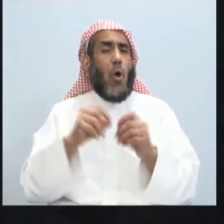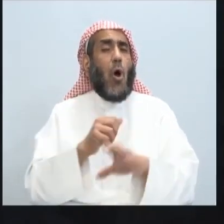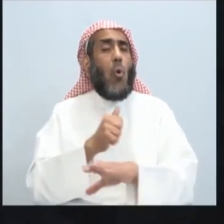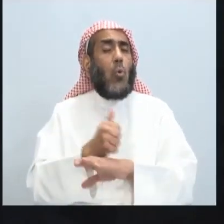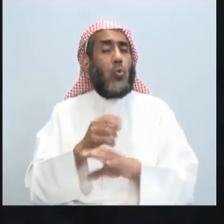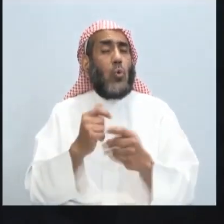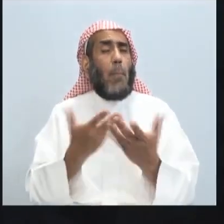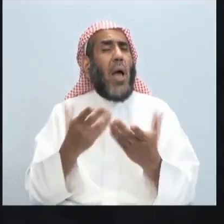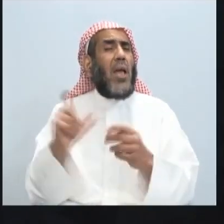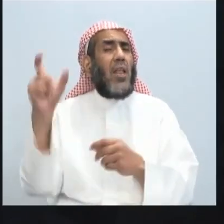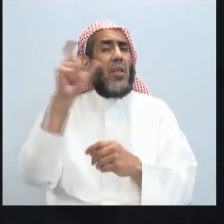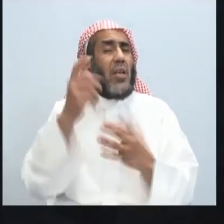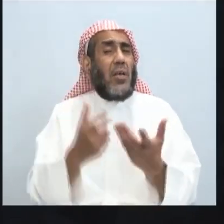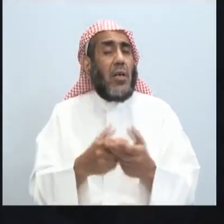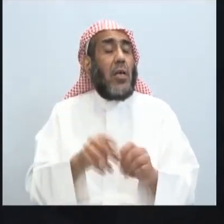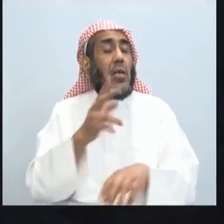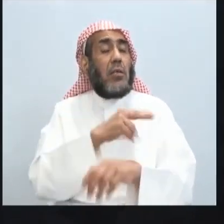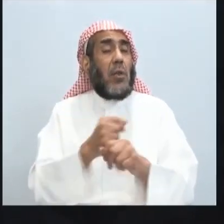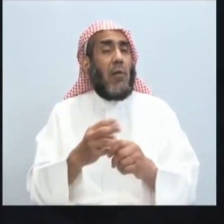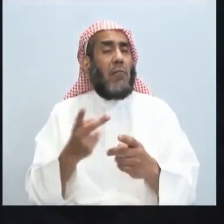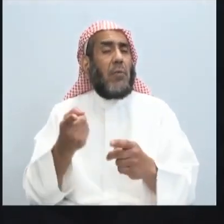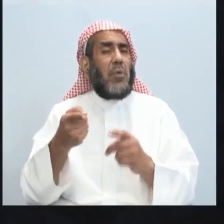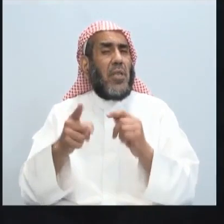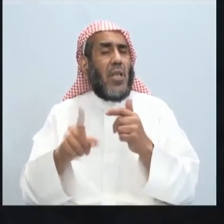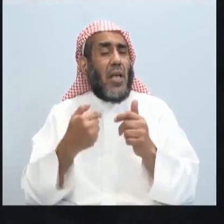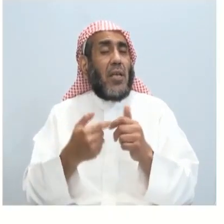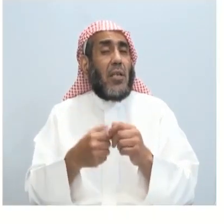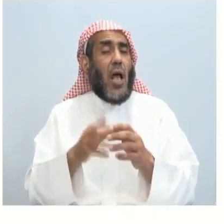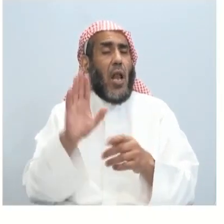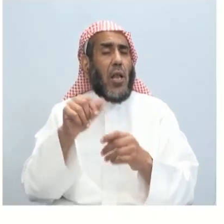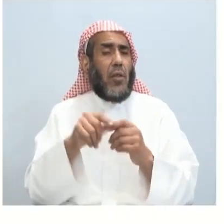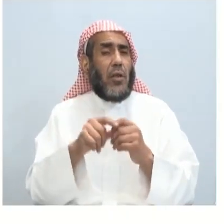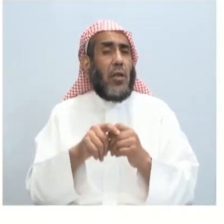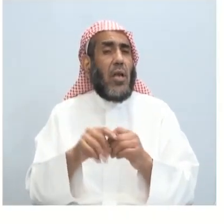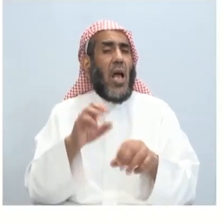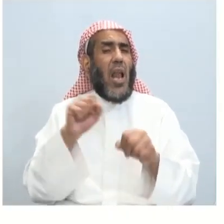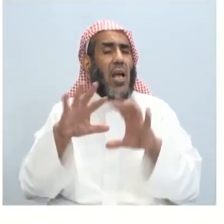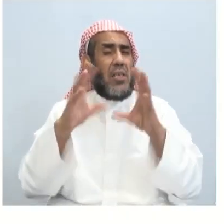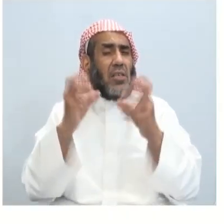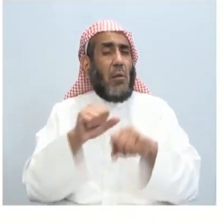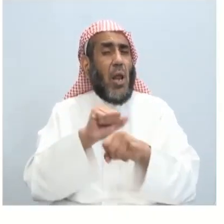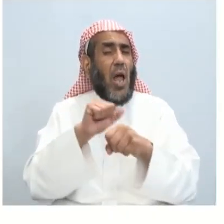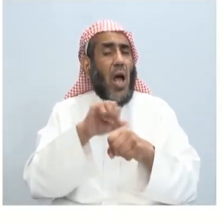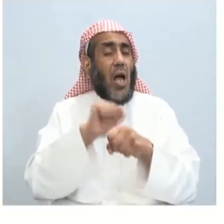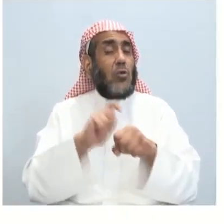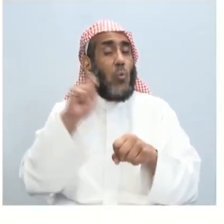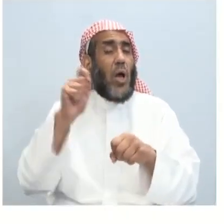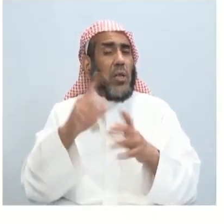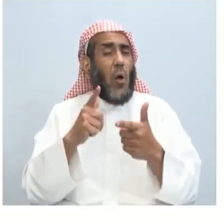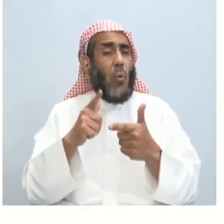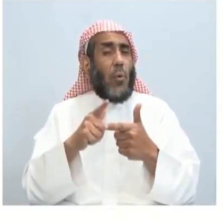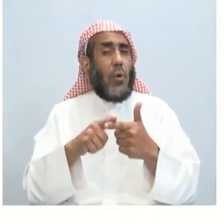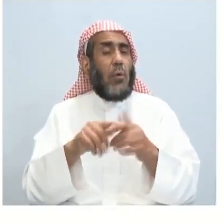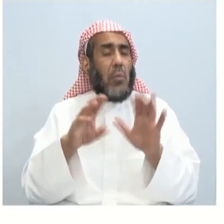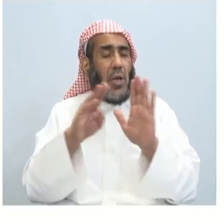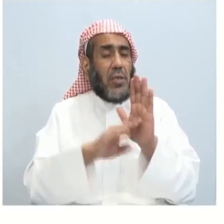اصول بنظريه ما هي النظريه التي اعتمد عليها في بدايته بدايه هل النظريه الاجسام لها اصل واحد ام من